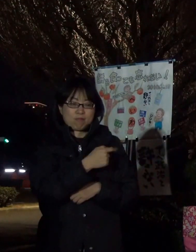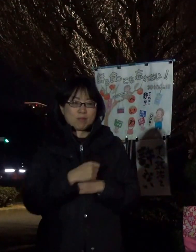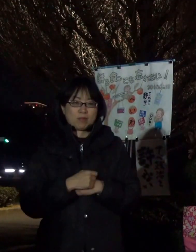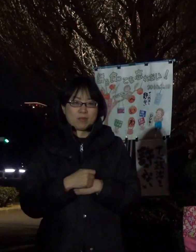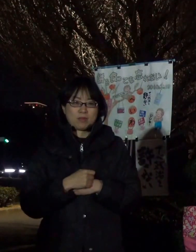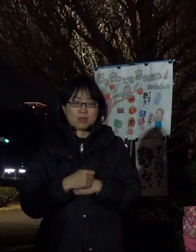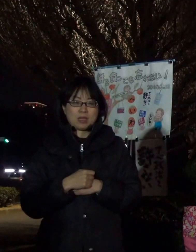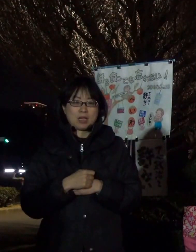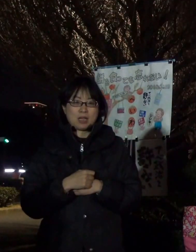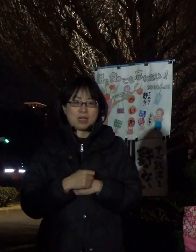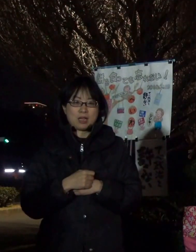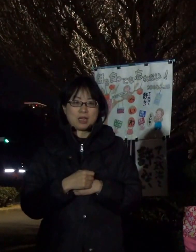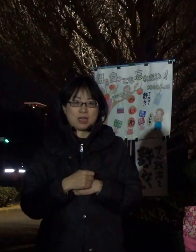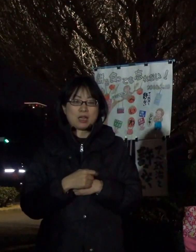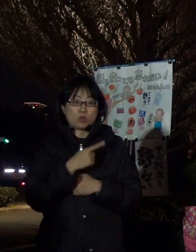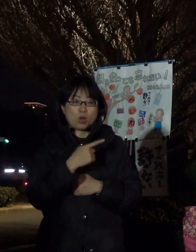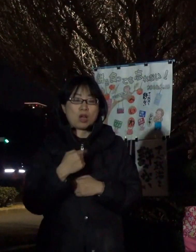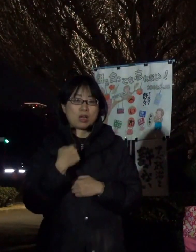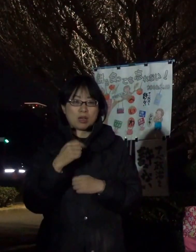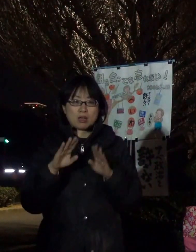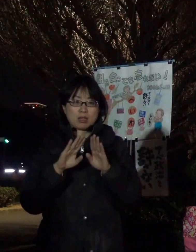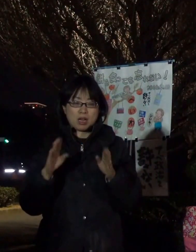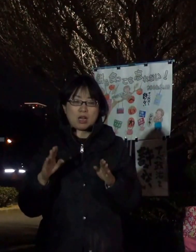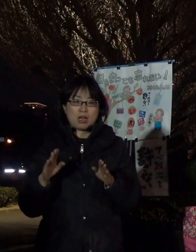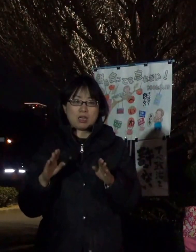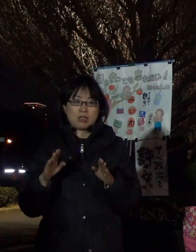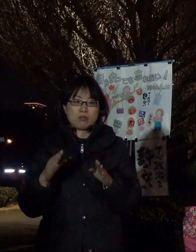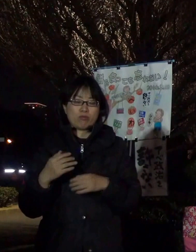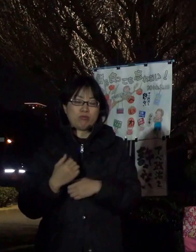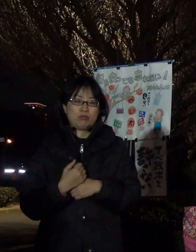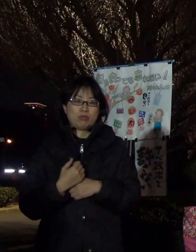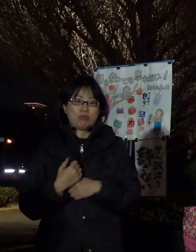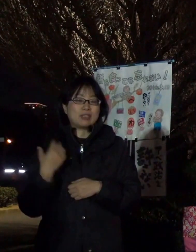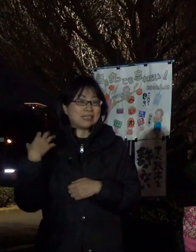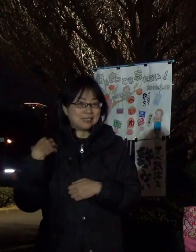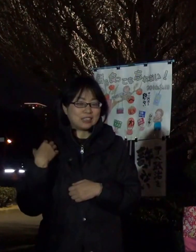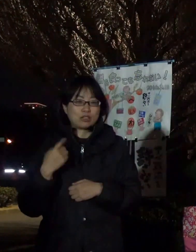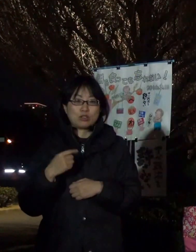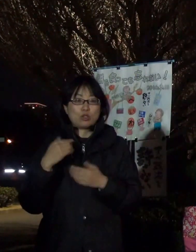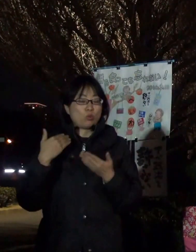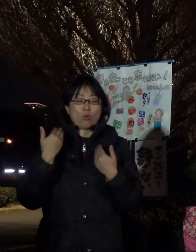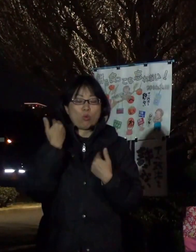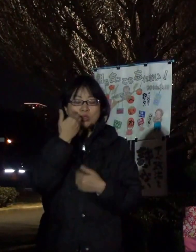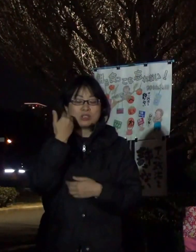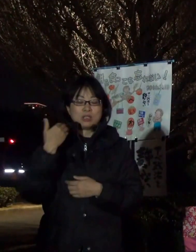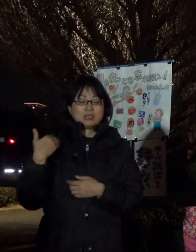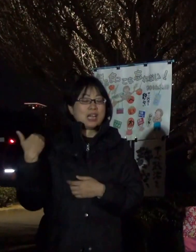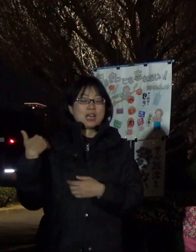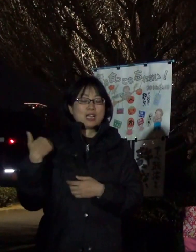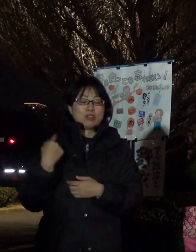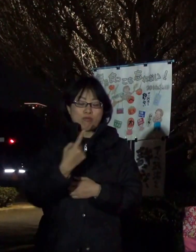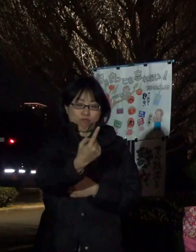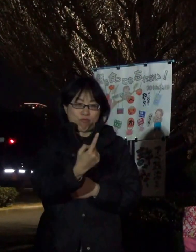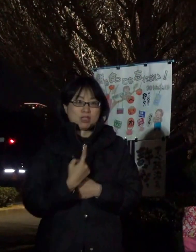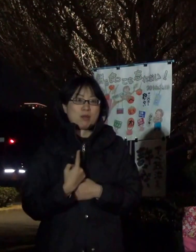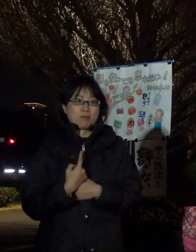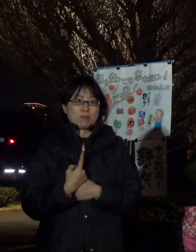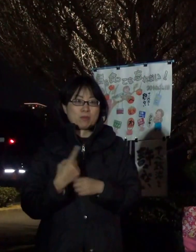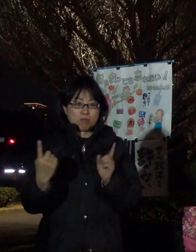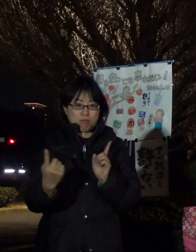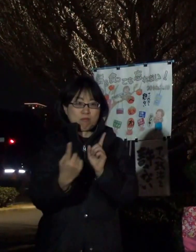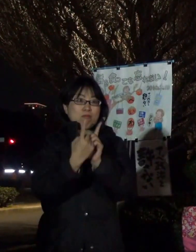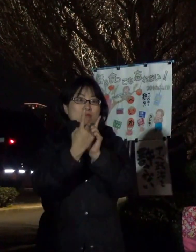知らずに来ていただいて、でばったり、もうね、これ奇跡としか言いようがないんです